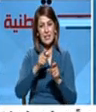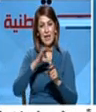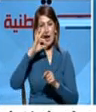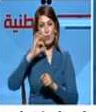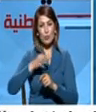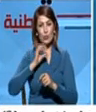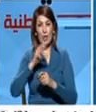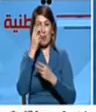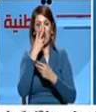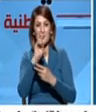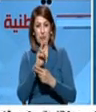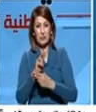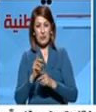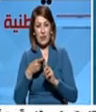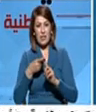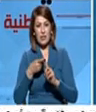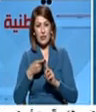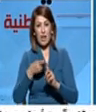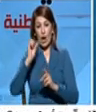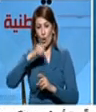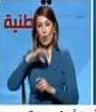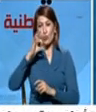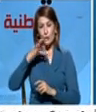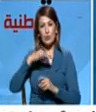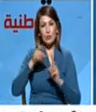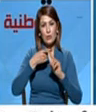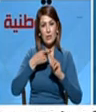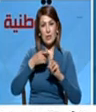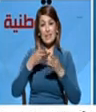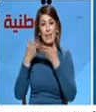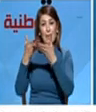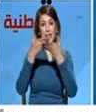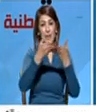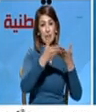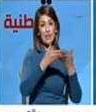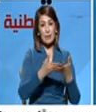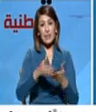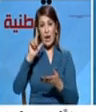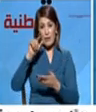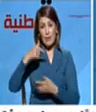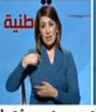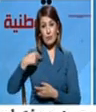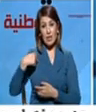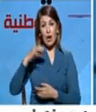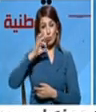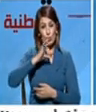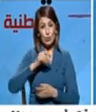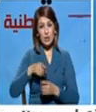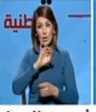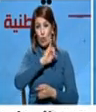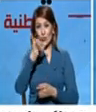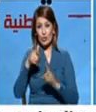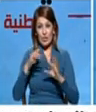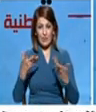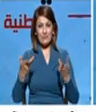بيشوفوا حماس المانيين بالمسائل الاعانه الاستثنائيه هذه بالنسبه للعائلات الموجه